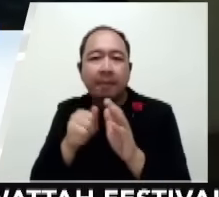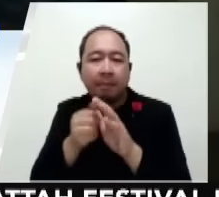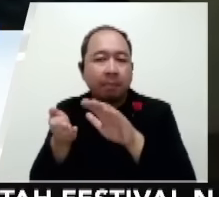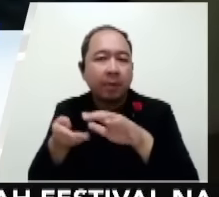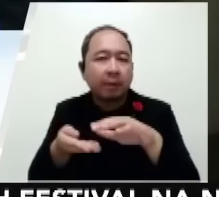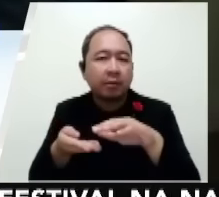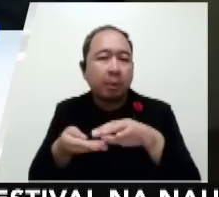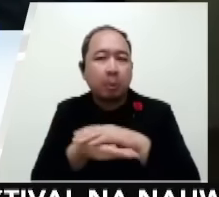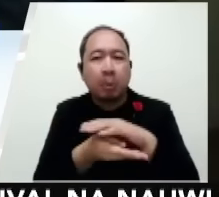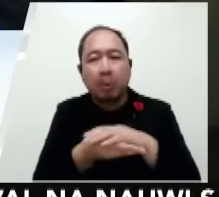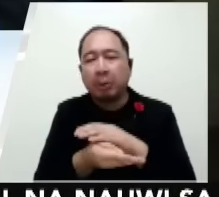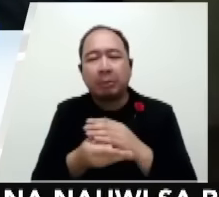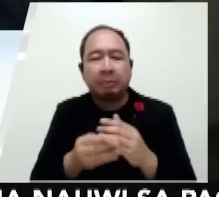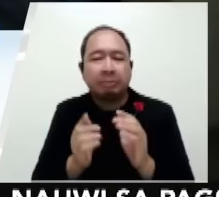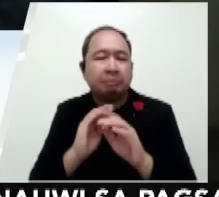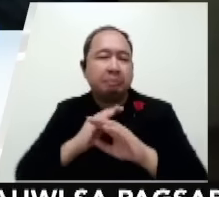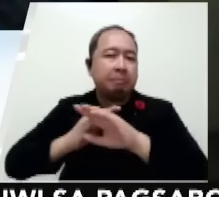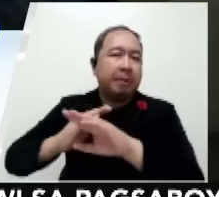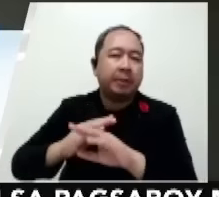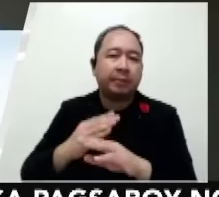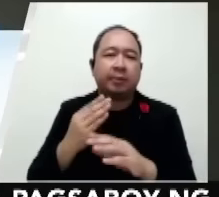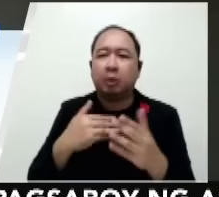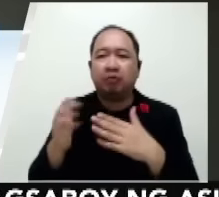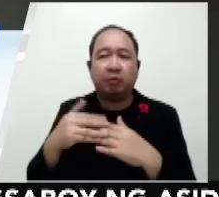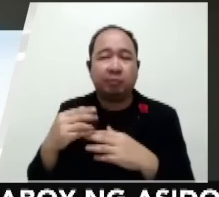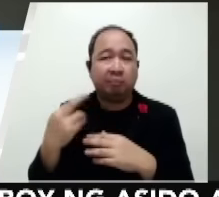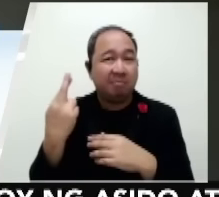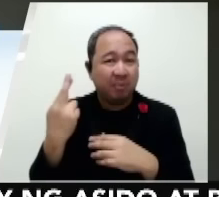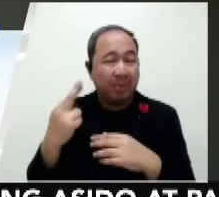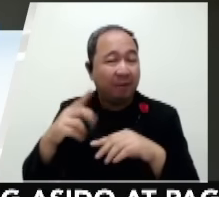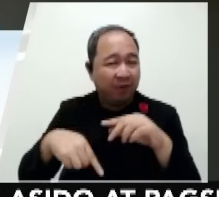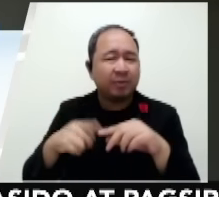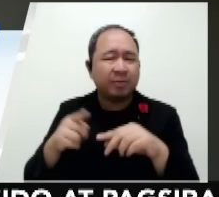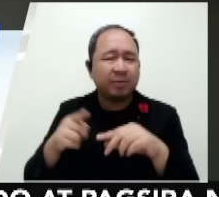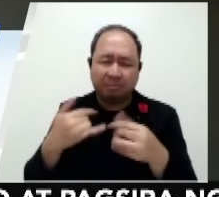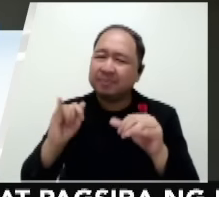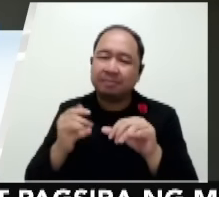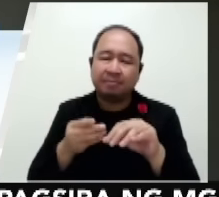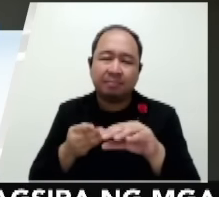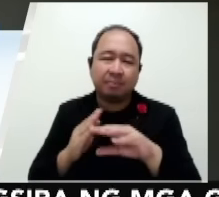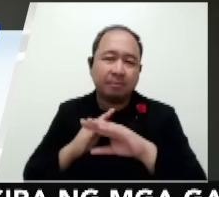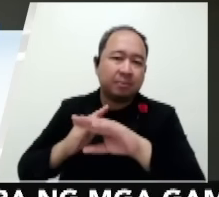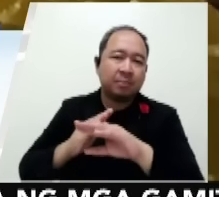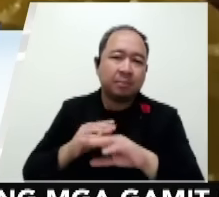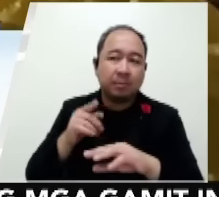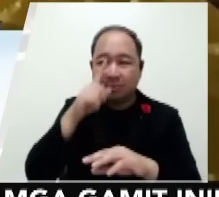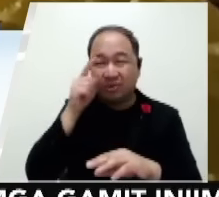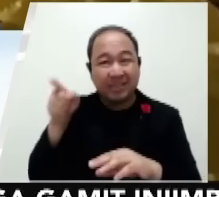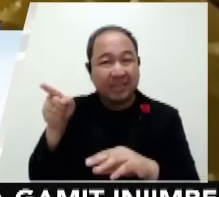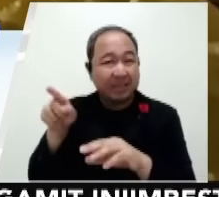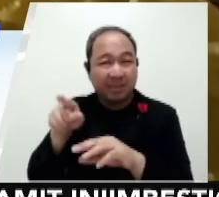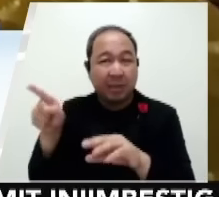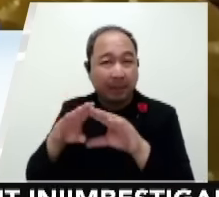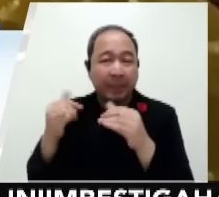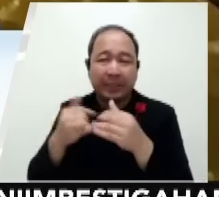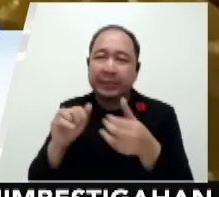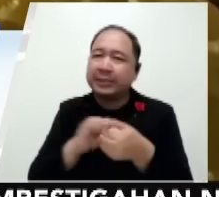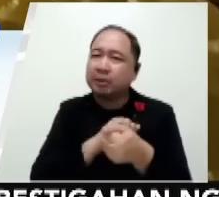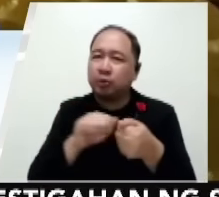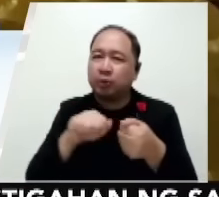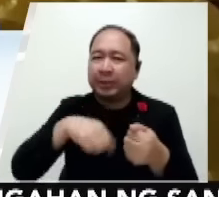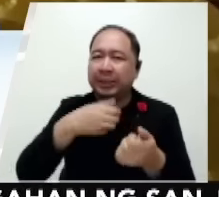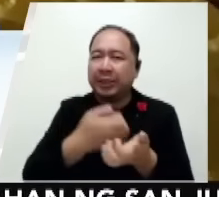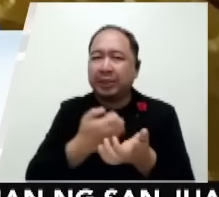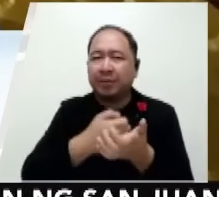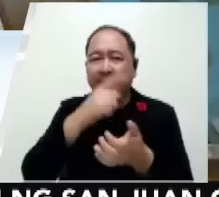ko yung ginagawa na, we're just getting proof. Yung mga smugglers are destroying industry by undercutting everybody because